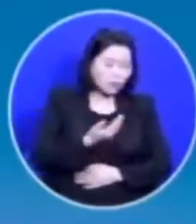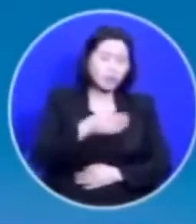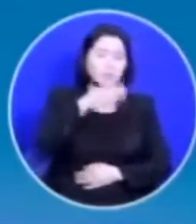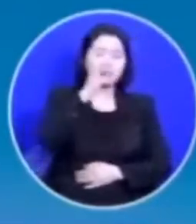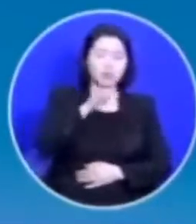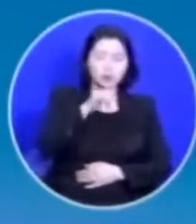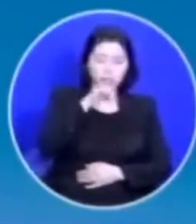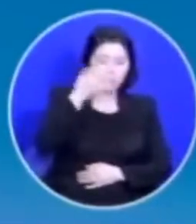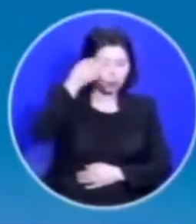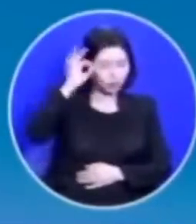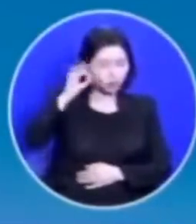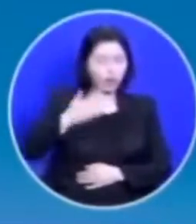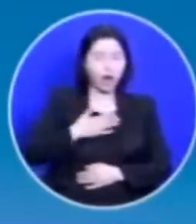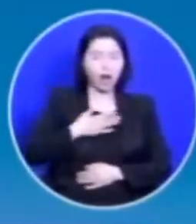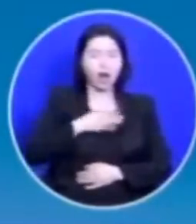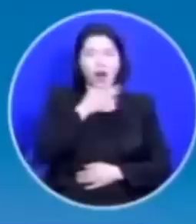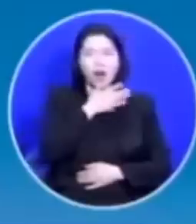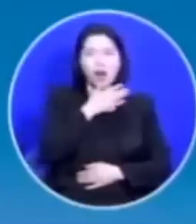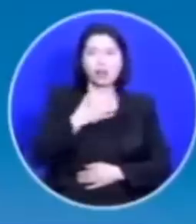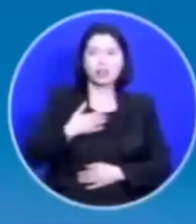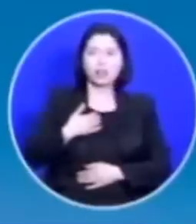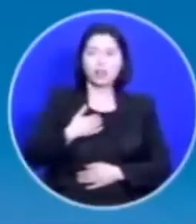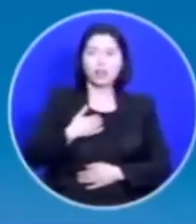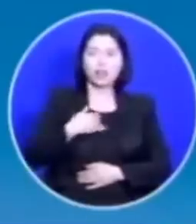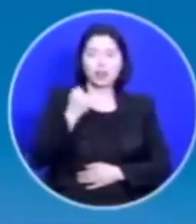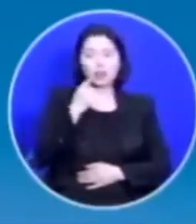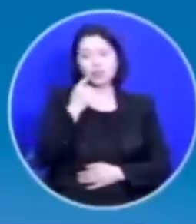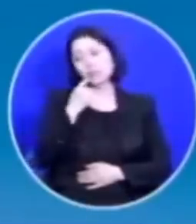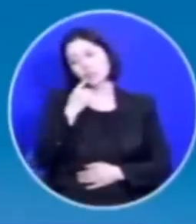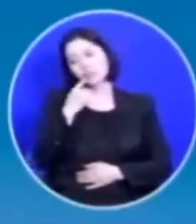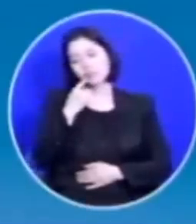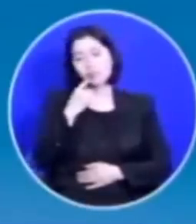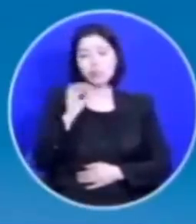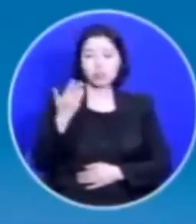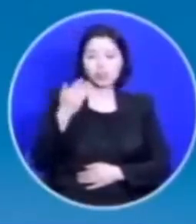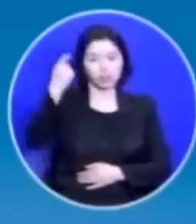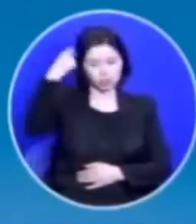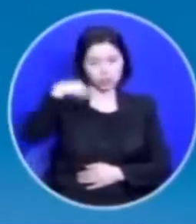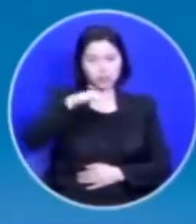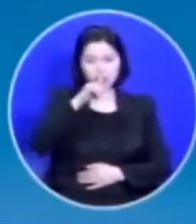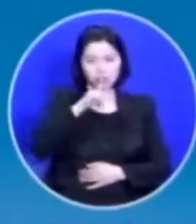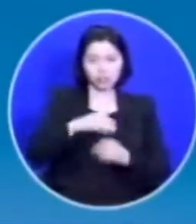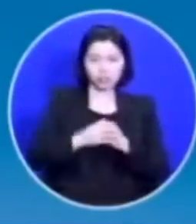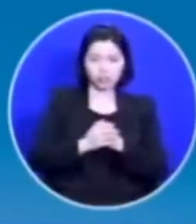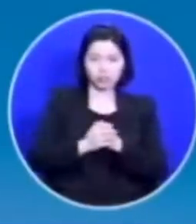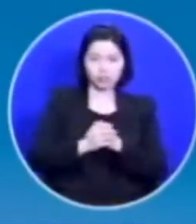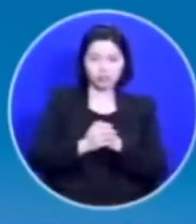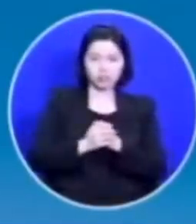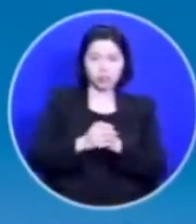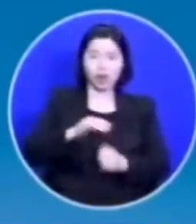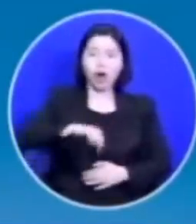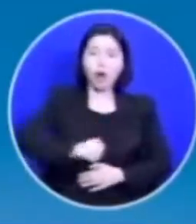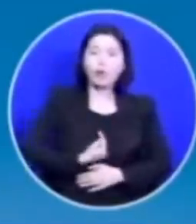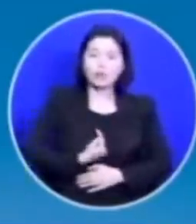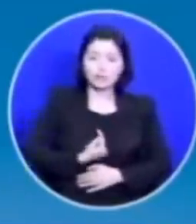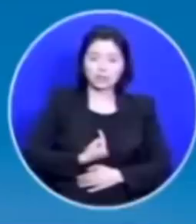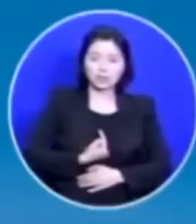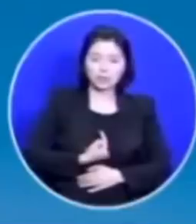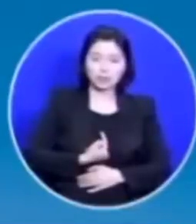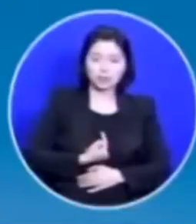내가 중독이 되었구나 하는 것을 느꼈다 고 이야기를 했어요 혼자